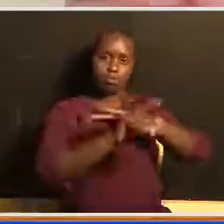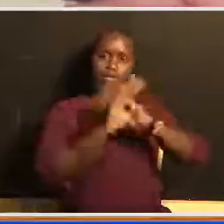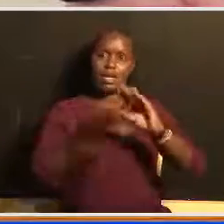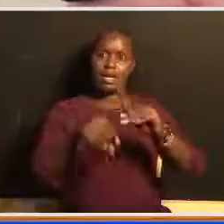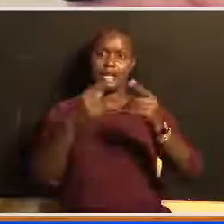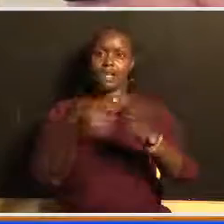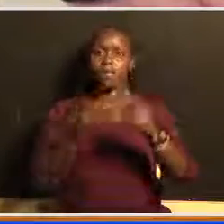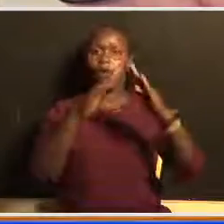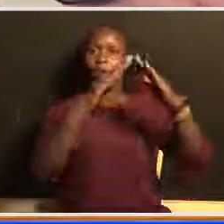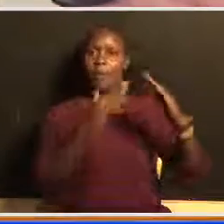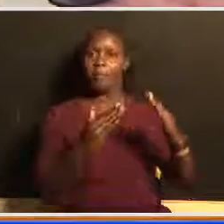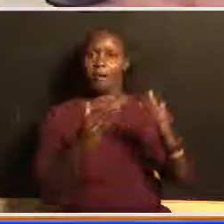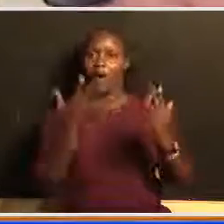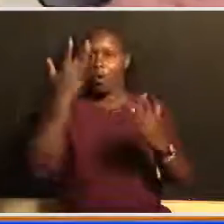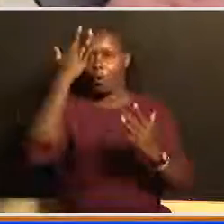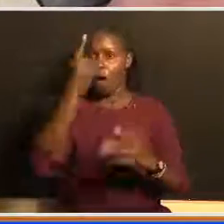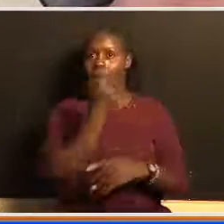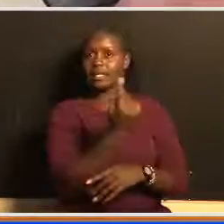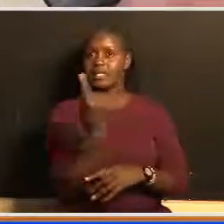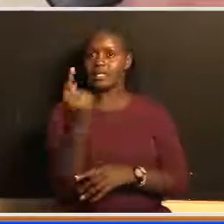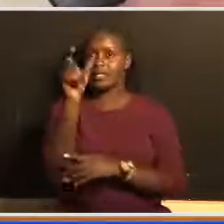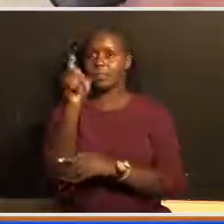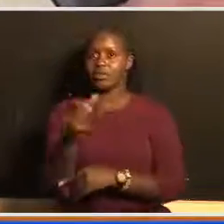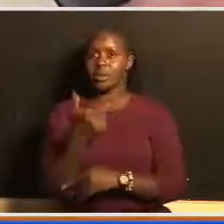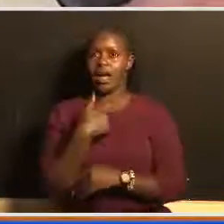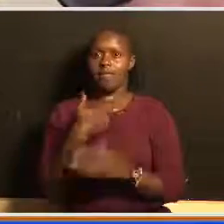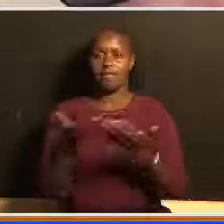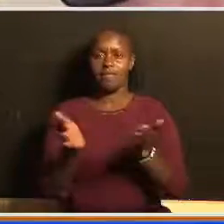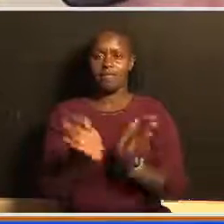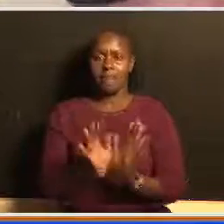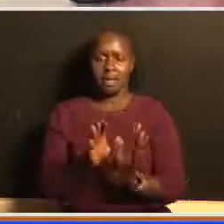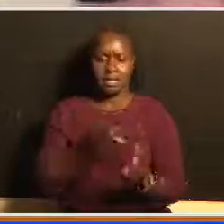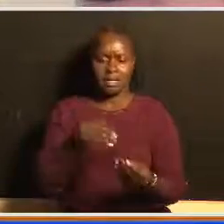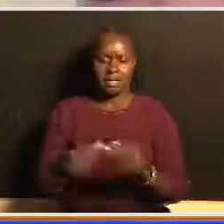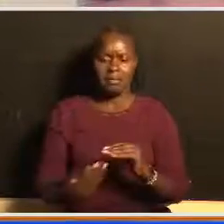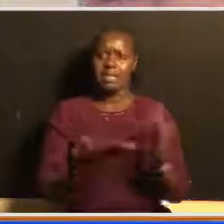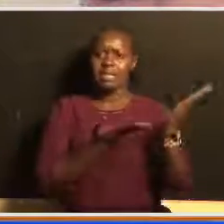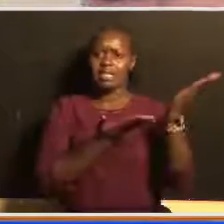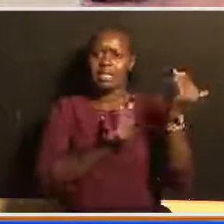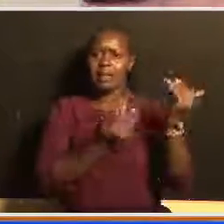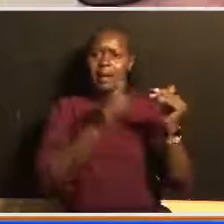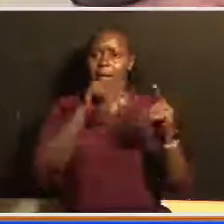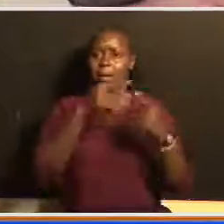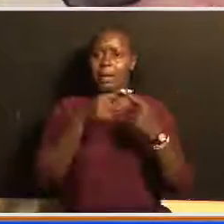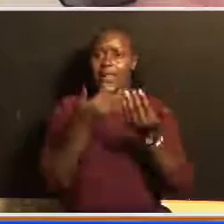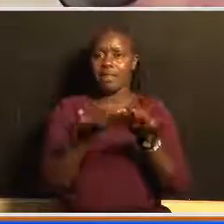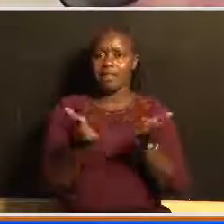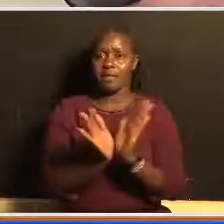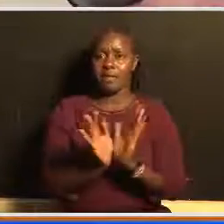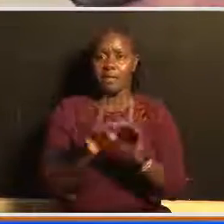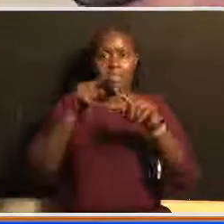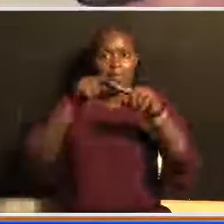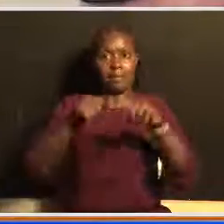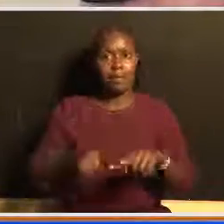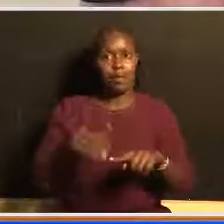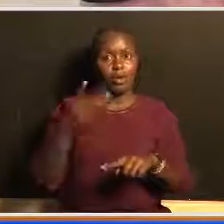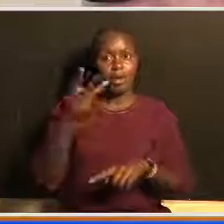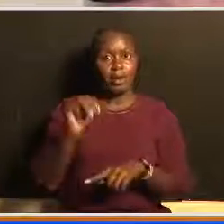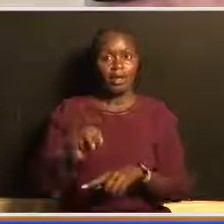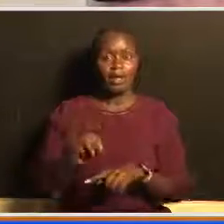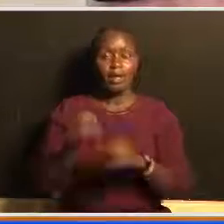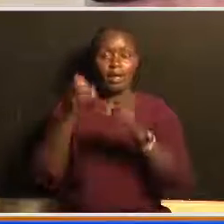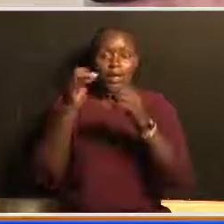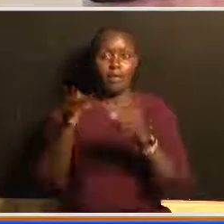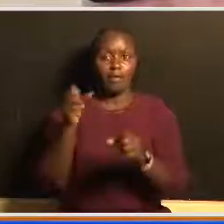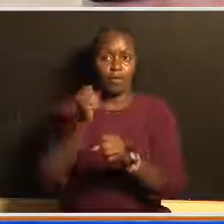makazi, sababu kila mlemavu pia ako na familia. Mlemavu anategemewa na familia yake. Kwa hivyo akiwa kama afanyi kazi, inakuwa